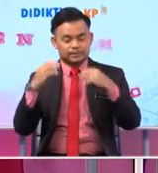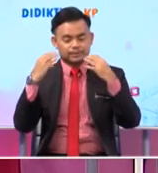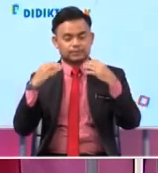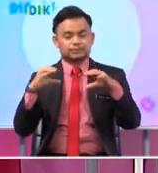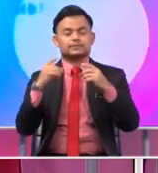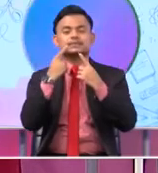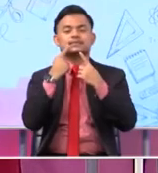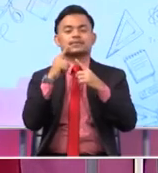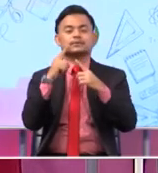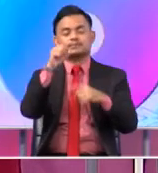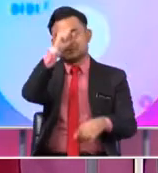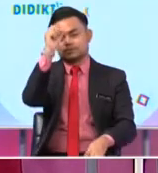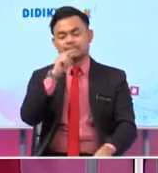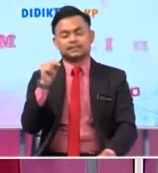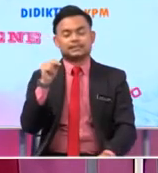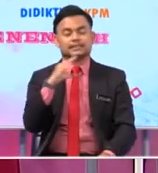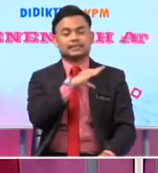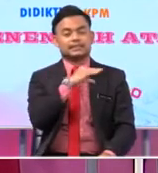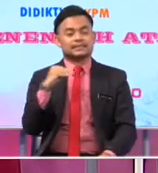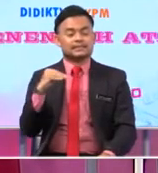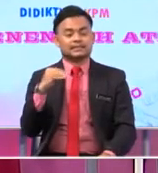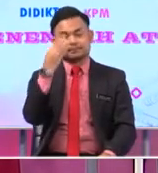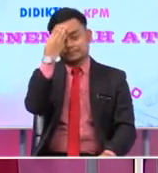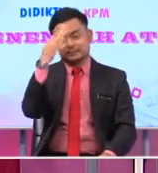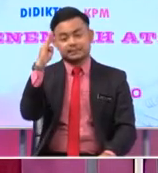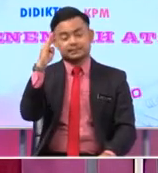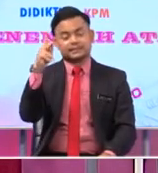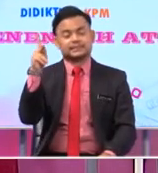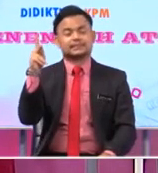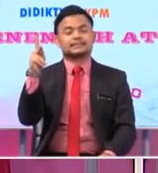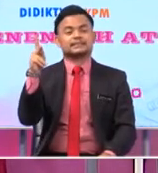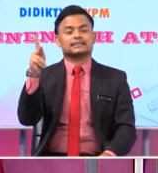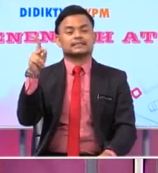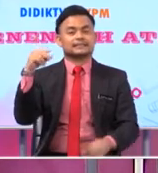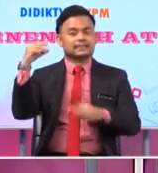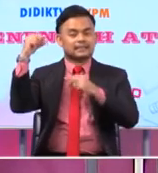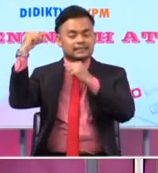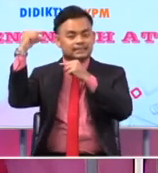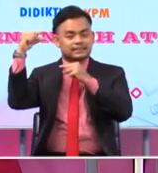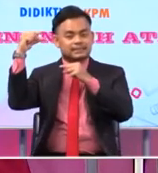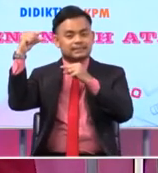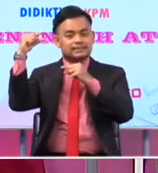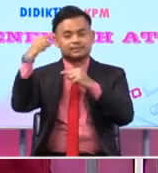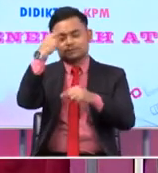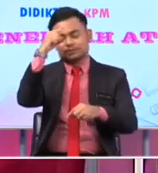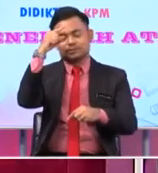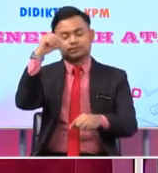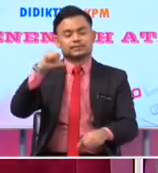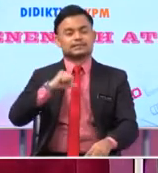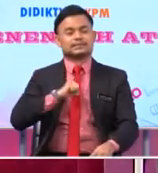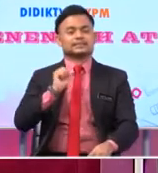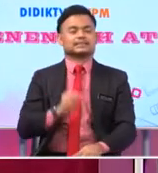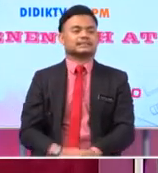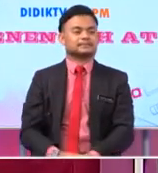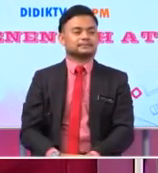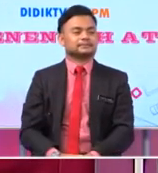ini dan memberikan ganjaran kepada diri sendiri ia boleh menjawab soalan yang c guna Tunjukkan nih oke oke